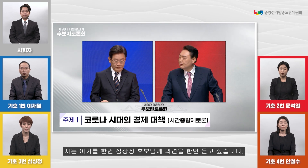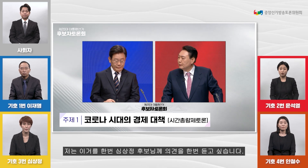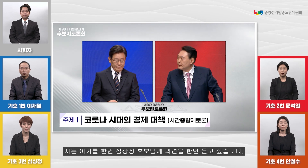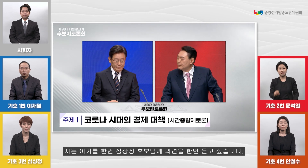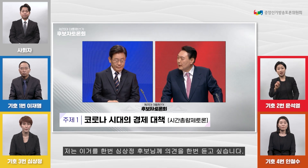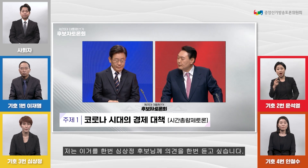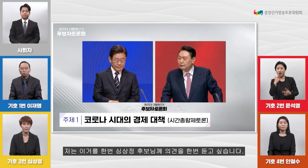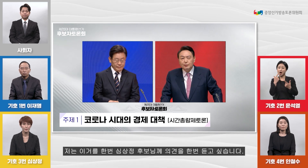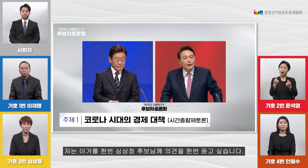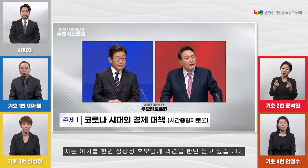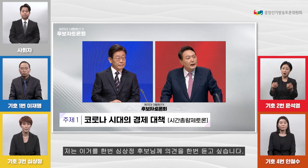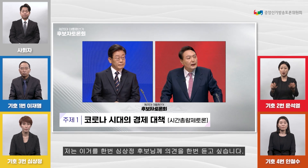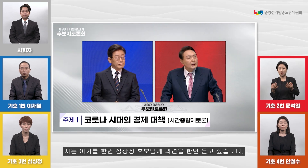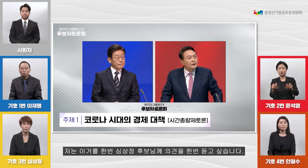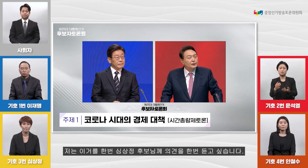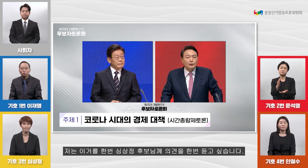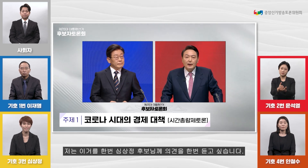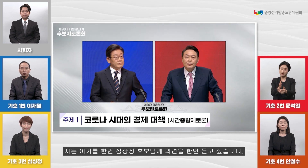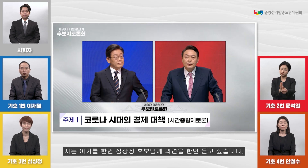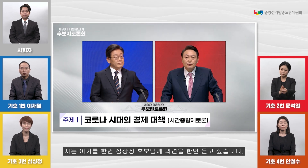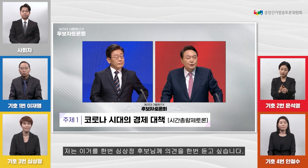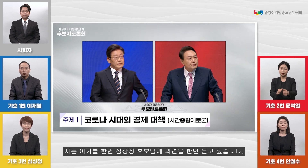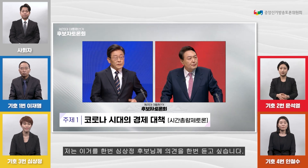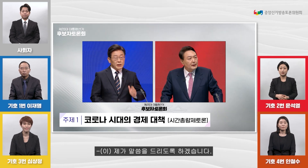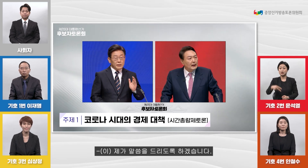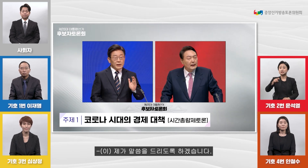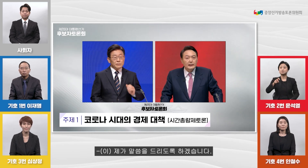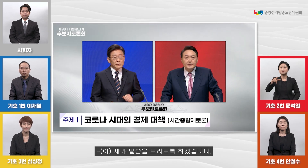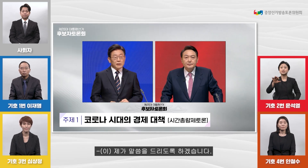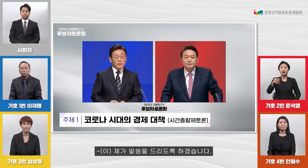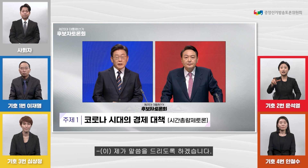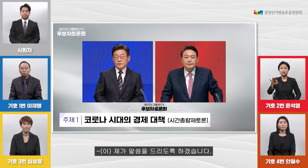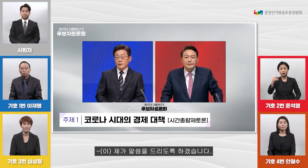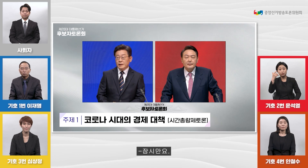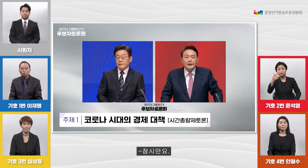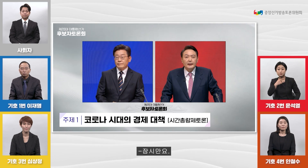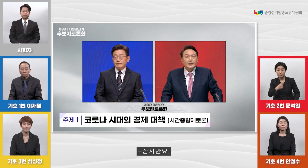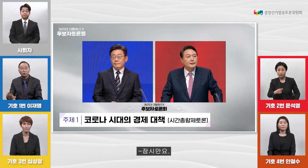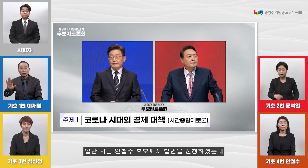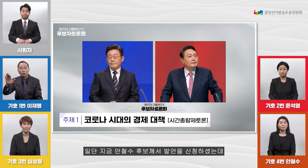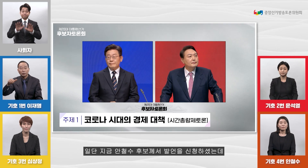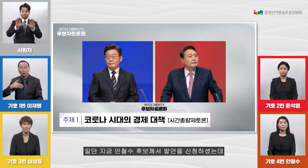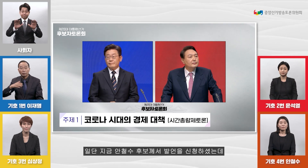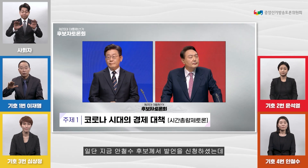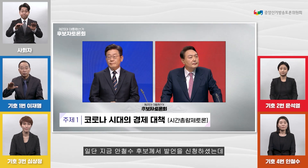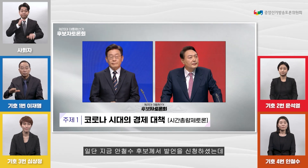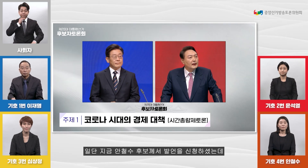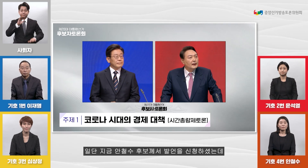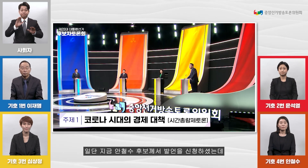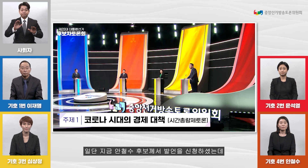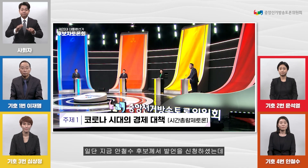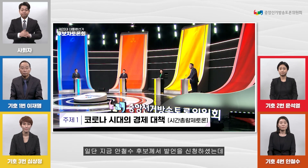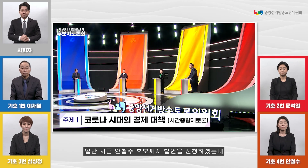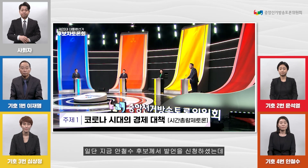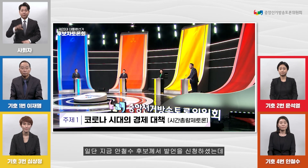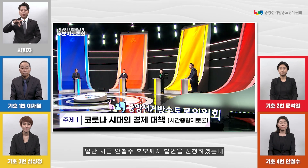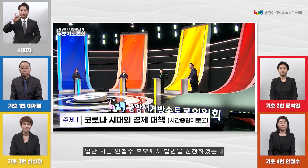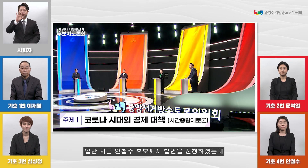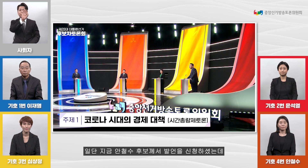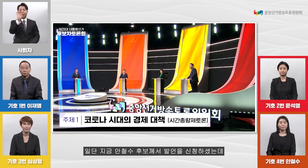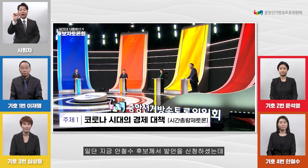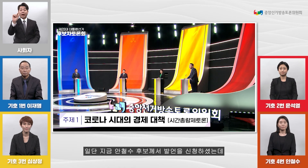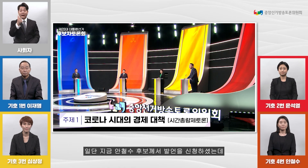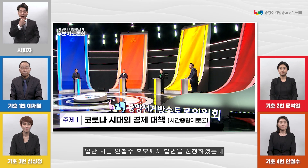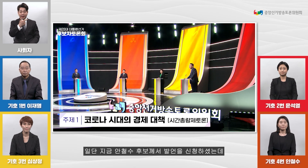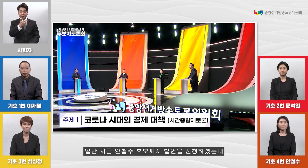이걸 한번 우리 심상정 후보님께 의견을 한번 듣고 싶습니다. 제가 말씀을 드리도록 하겠습니다. 잠시만요. 일단 지금 안철수